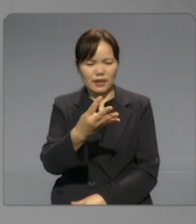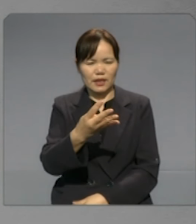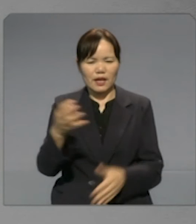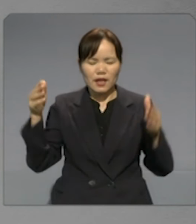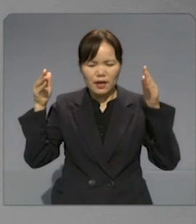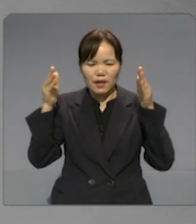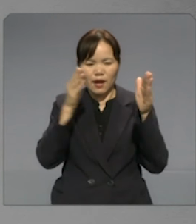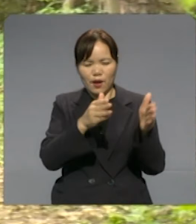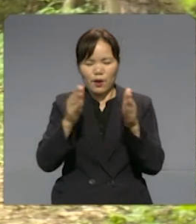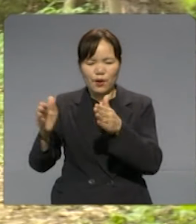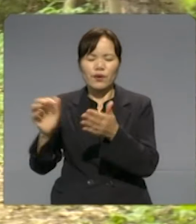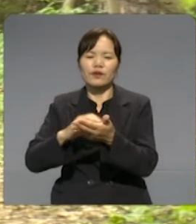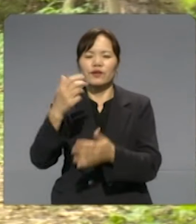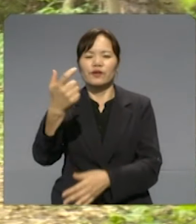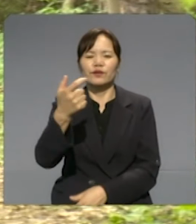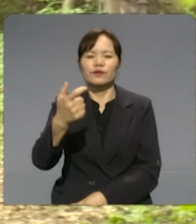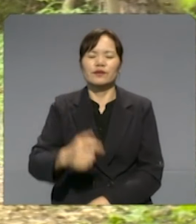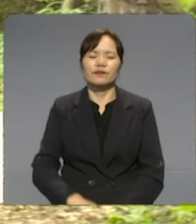수 있습니다.